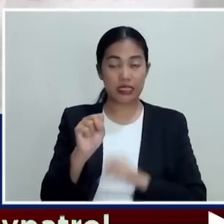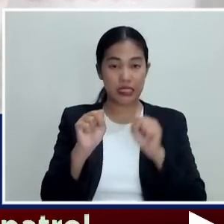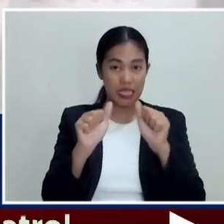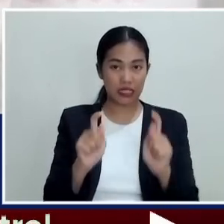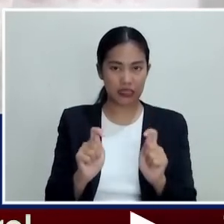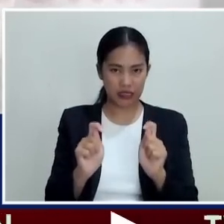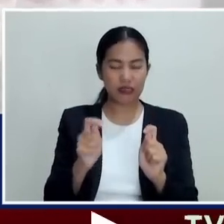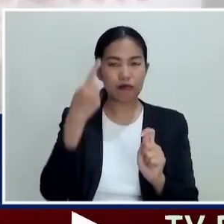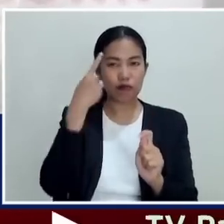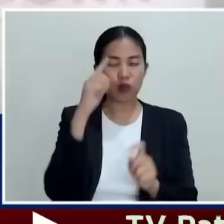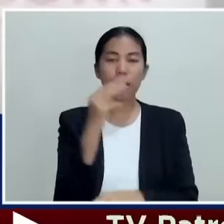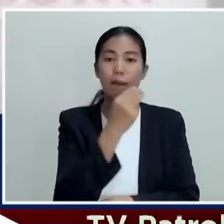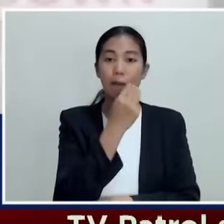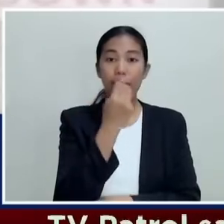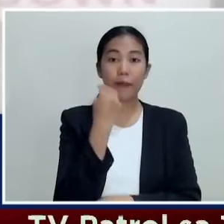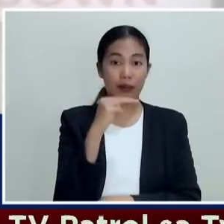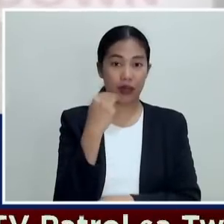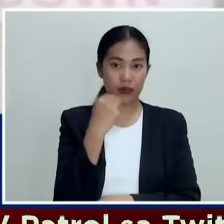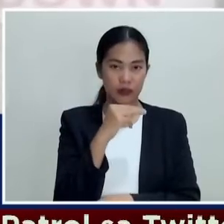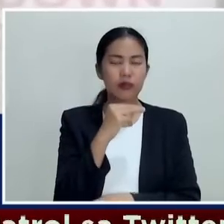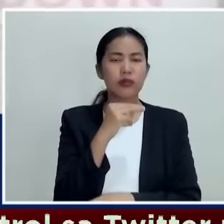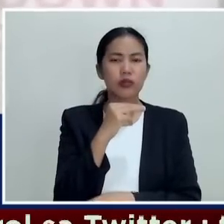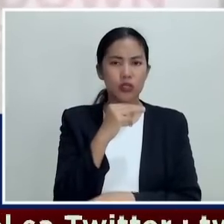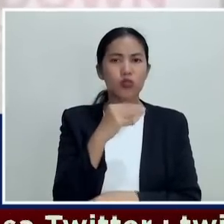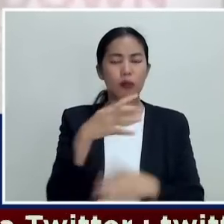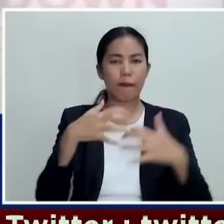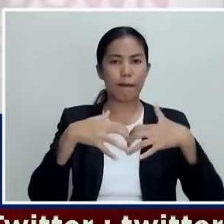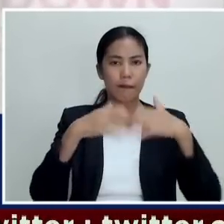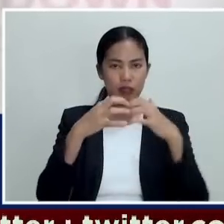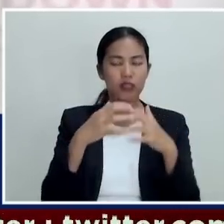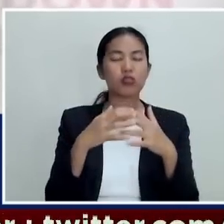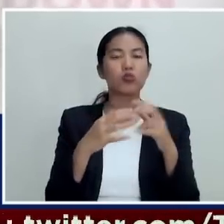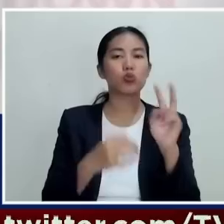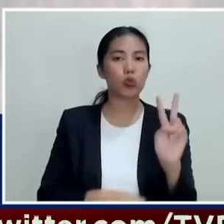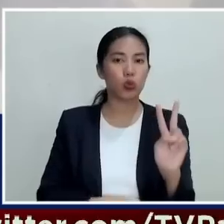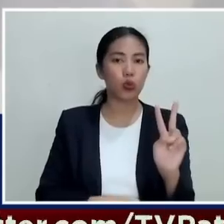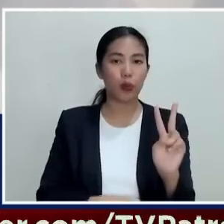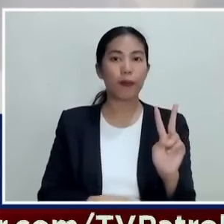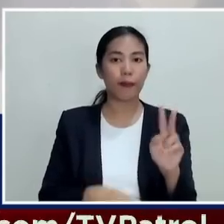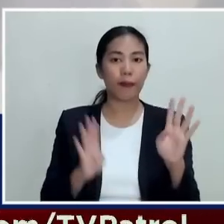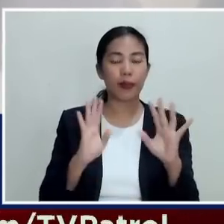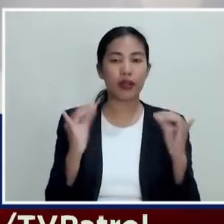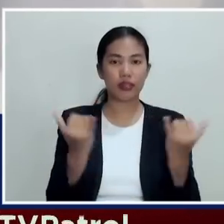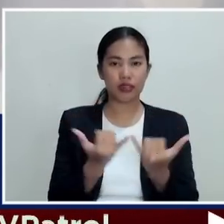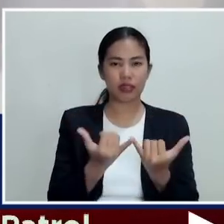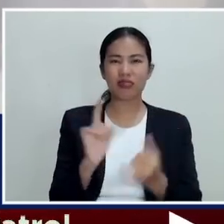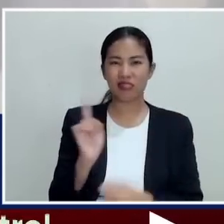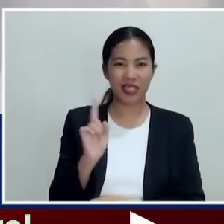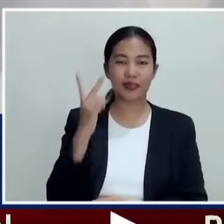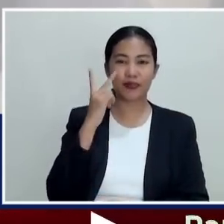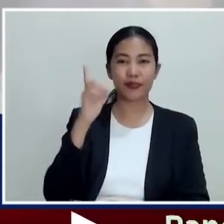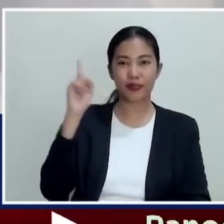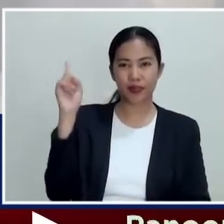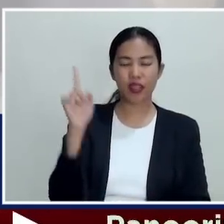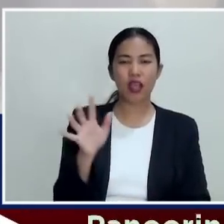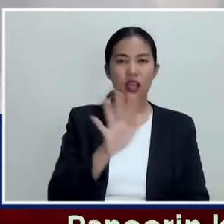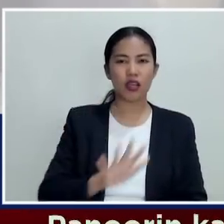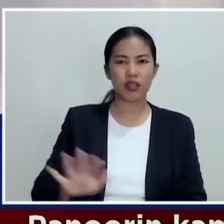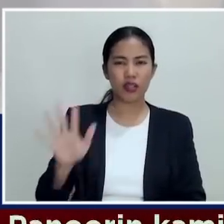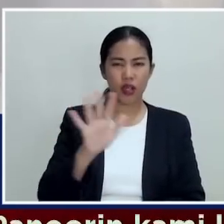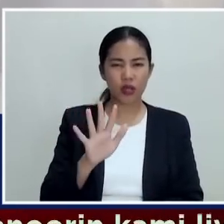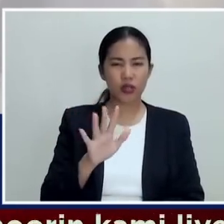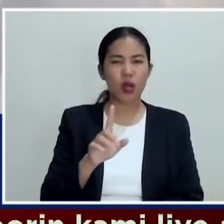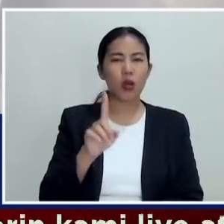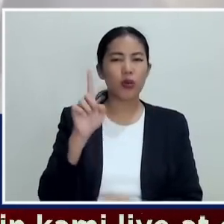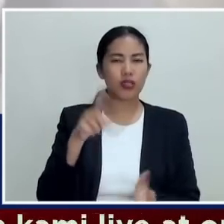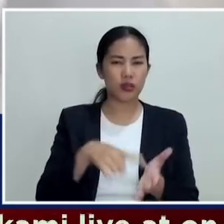ng 2 bagong barangay, ang Datu Dalidigan at Buganga 2. Halos 1,500 residente